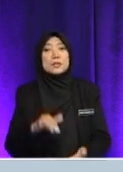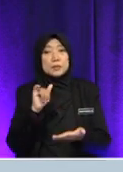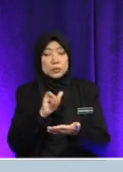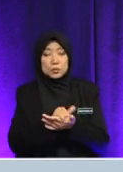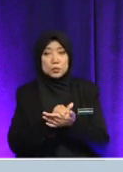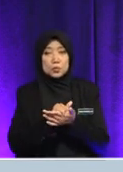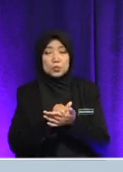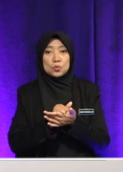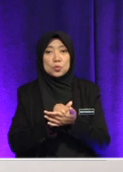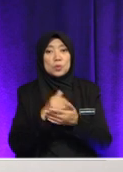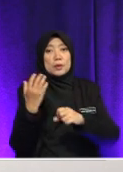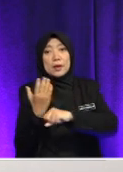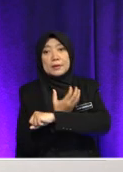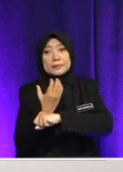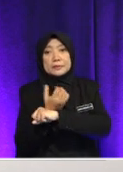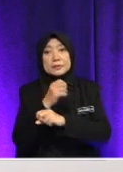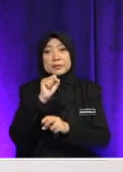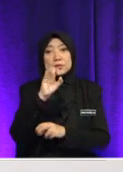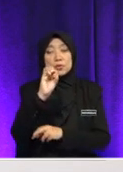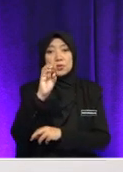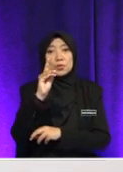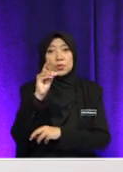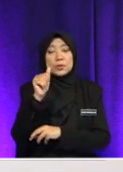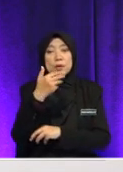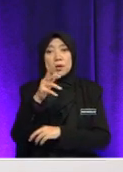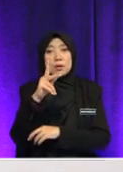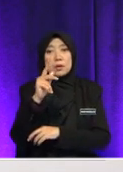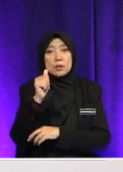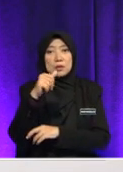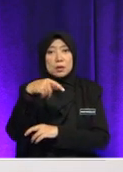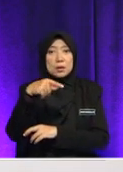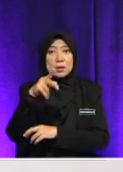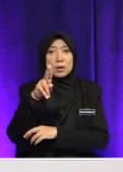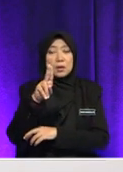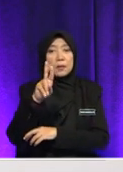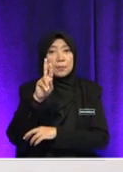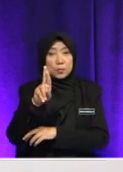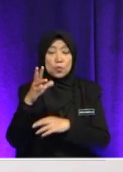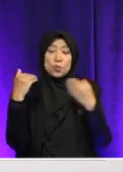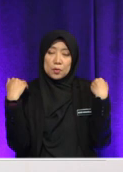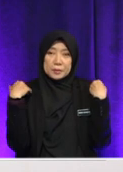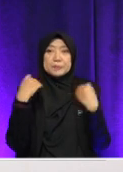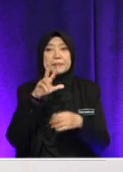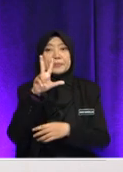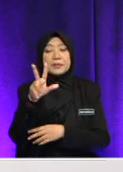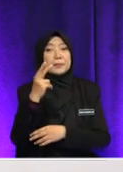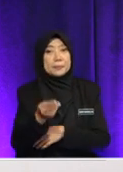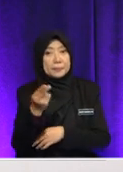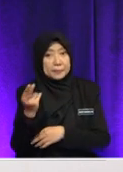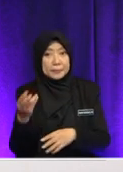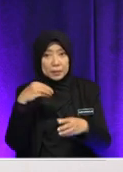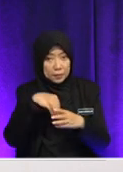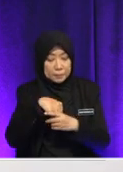kapur soda kapur ini komposisi D kita ada silika natrium kabinet callisemka kabeh nih